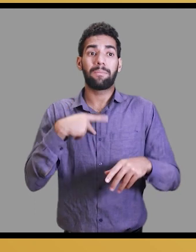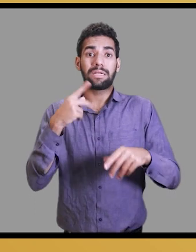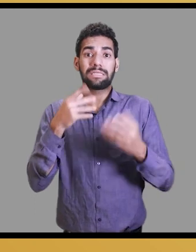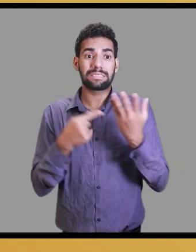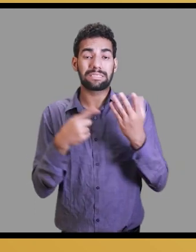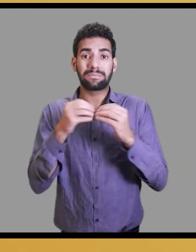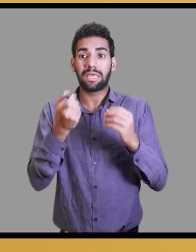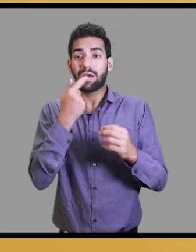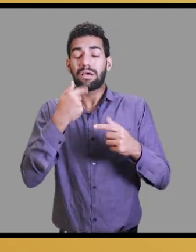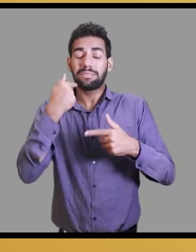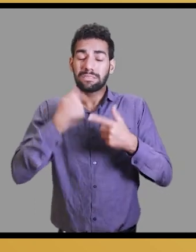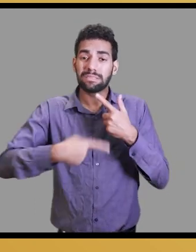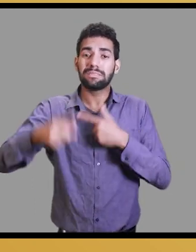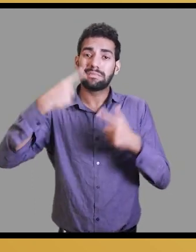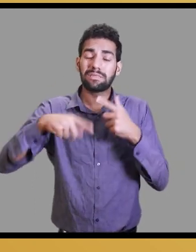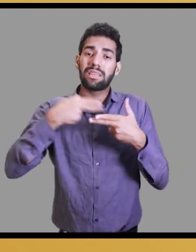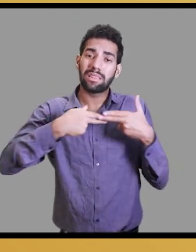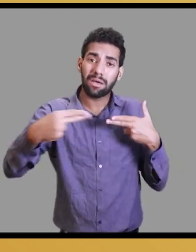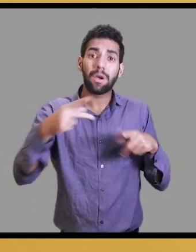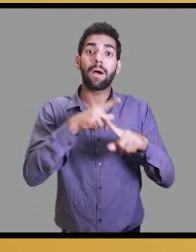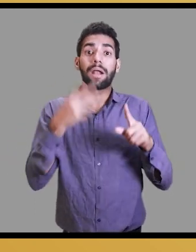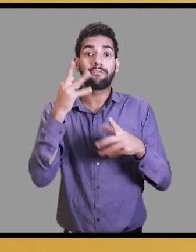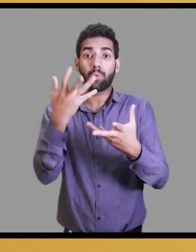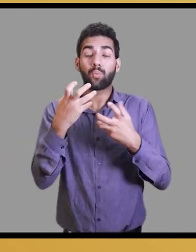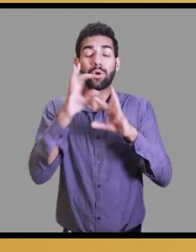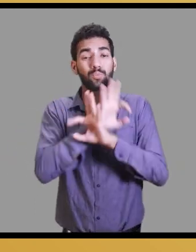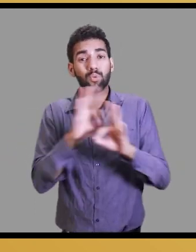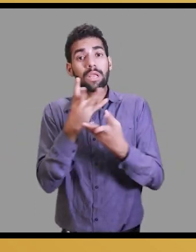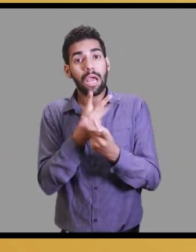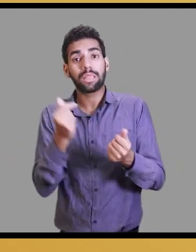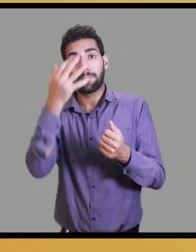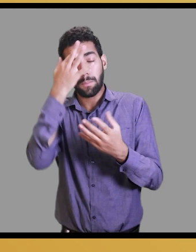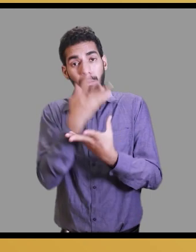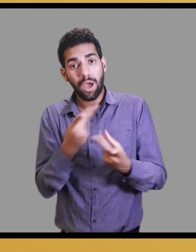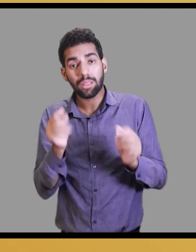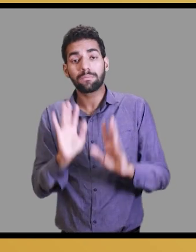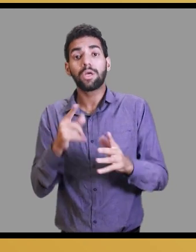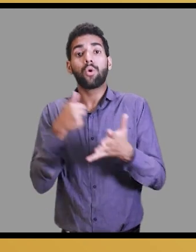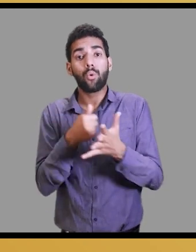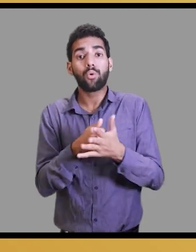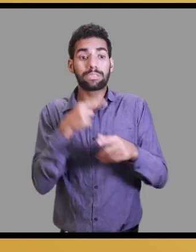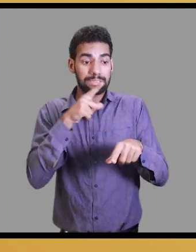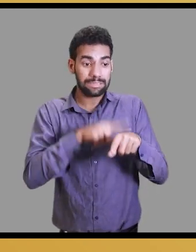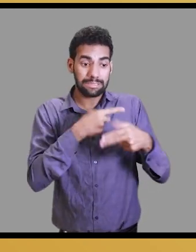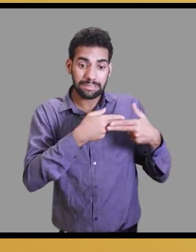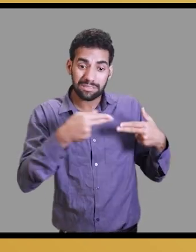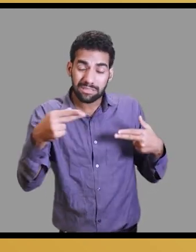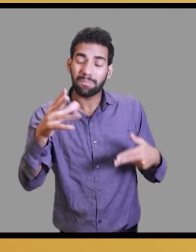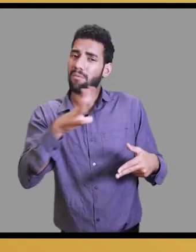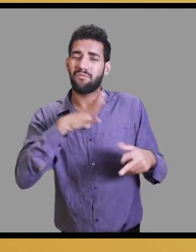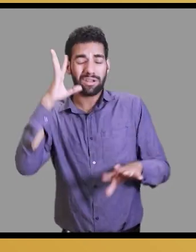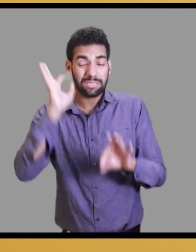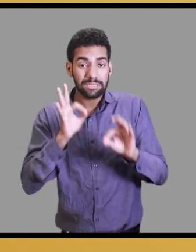کی وجہ سے لوگ پریشان ہوتے ہیں، لیکن ٹی بی کو مکمل طور پہ ختم کرنے کے لیے اس دورانیے کے پورا خیال کر کے علاج